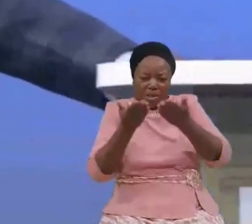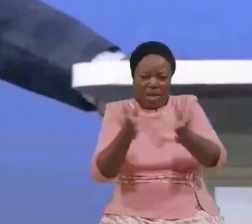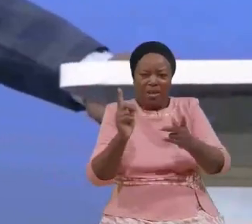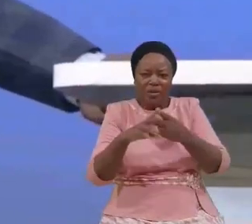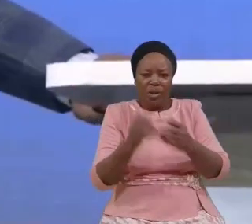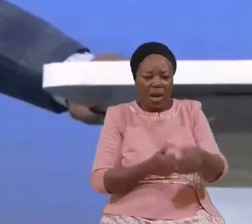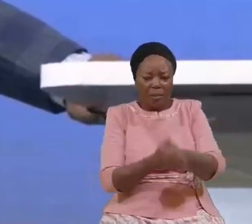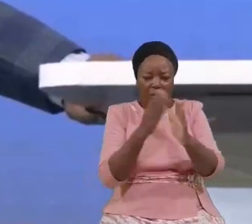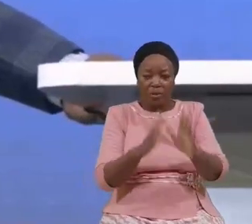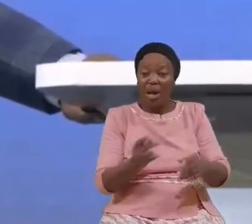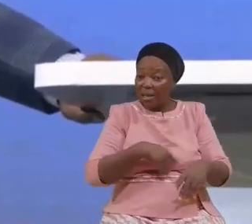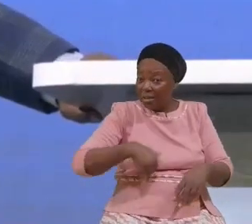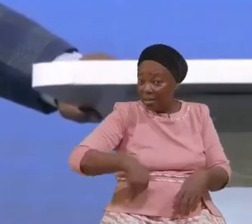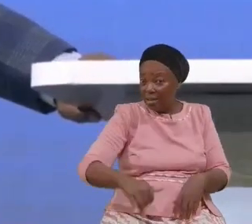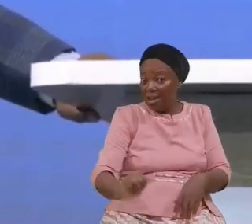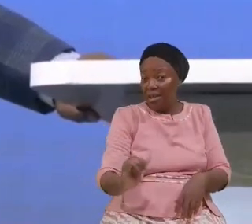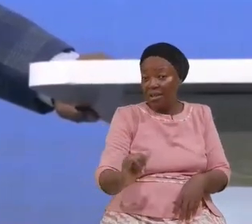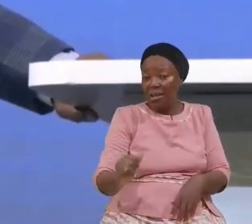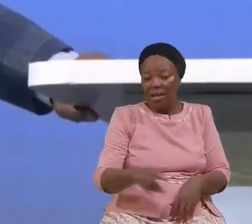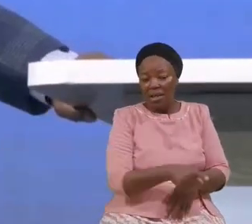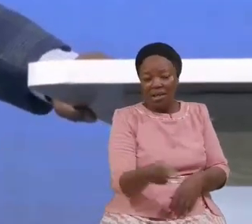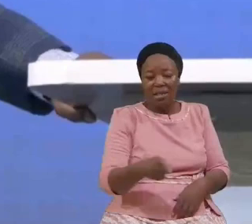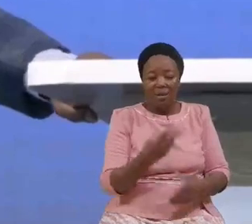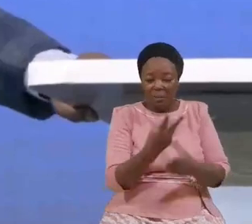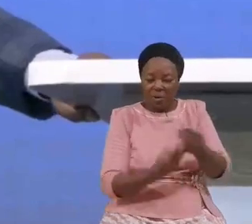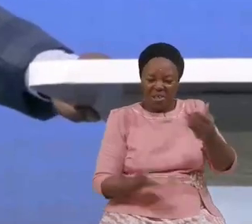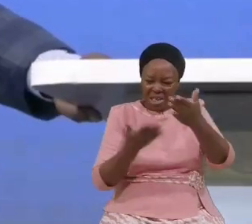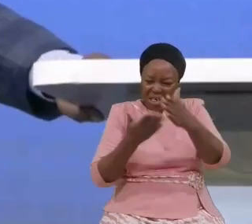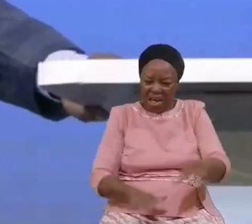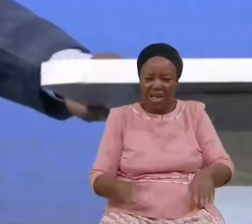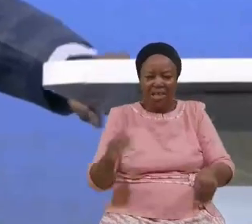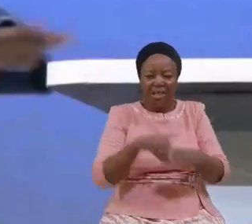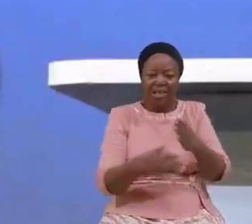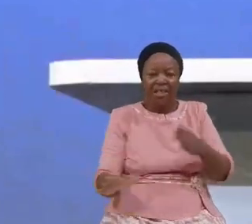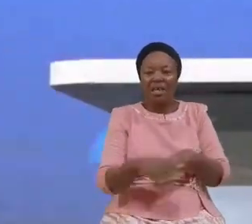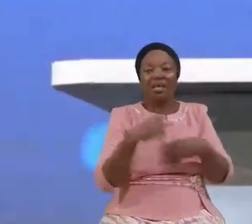aux apôtres mais ils sont morts dans le péché